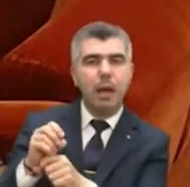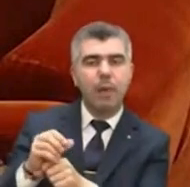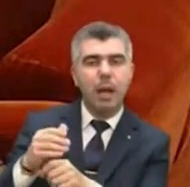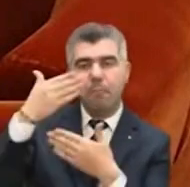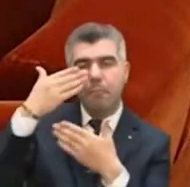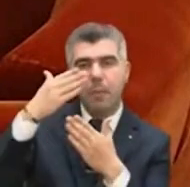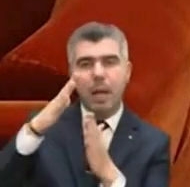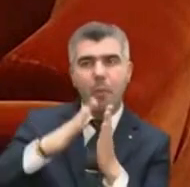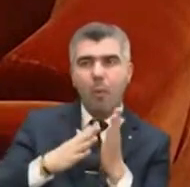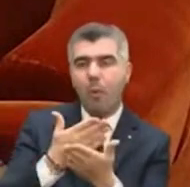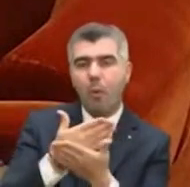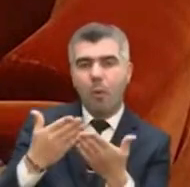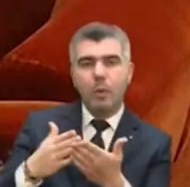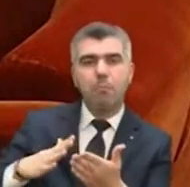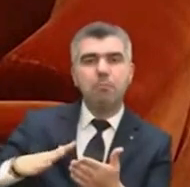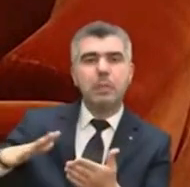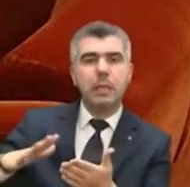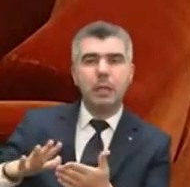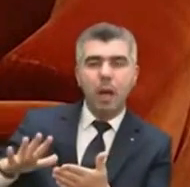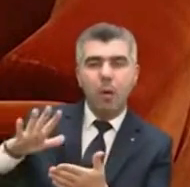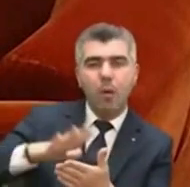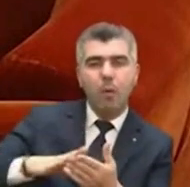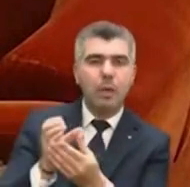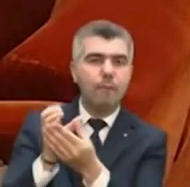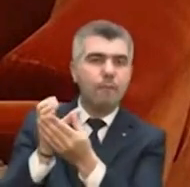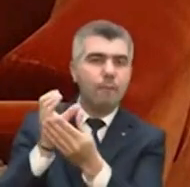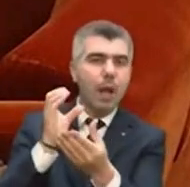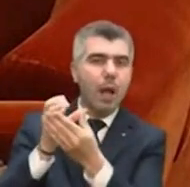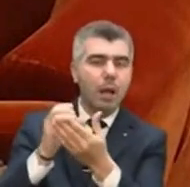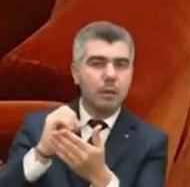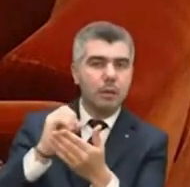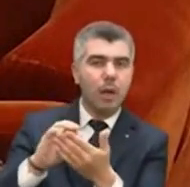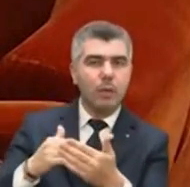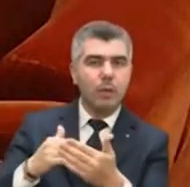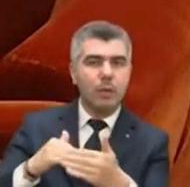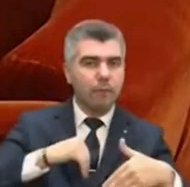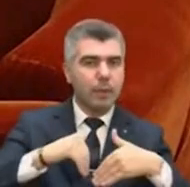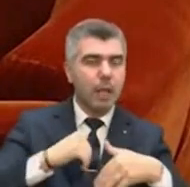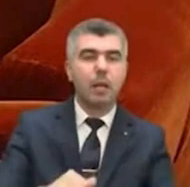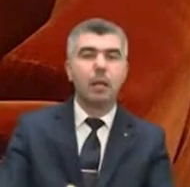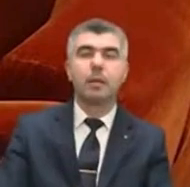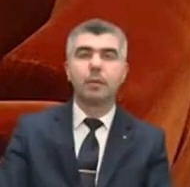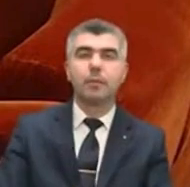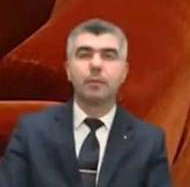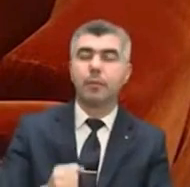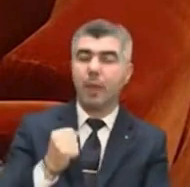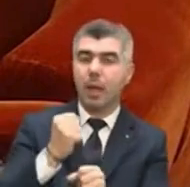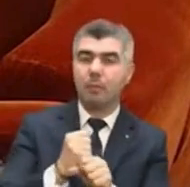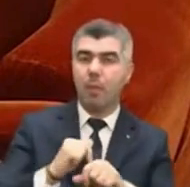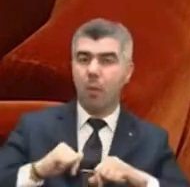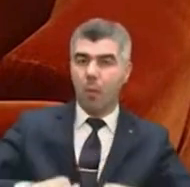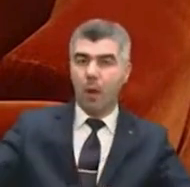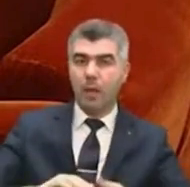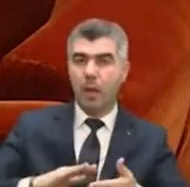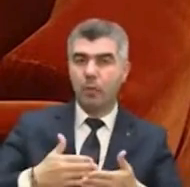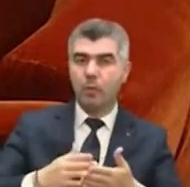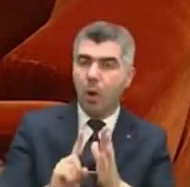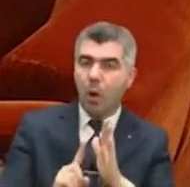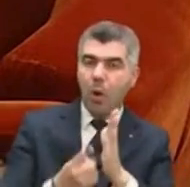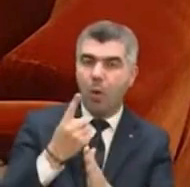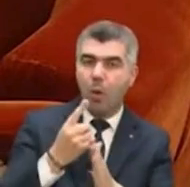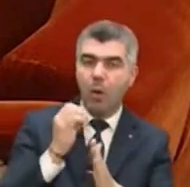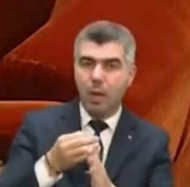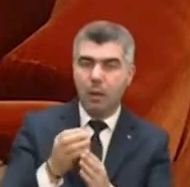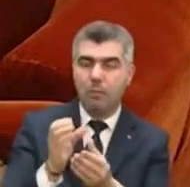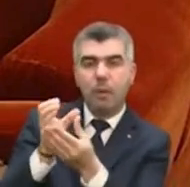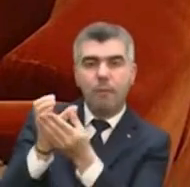مكتف استثنائي على مختلف وسائل النقل الجماعي وخاصة النقل الطرقي. في هذا المجال تتعمل الوزارة في إطار مقاربة استباقية باش توفر